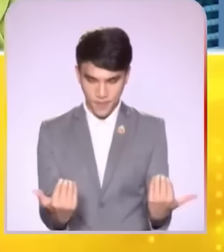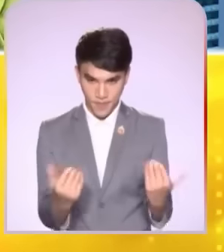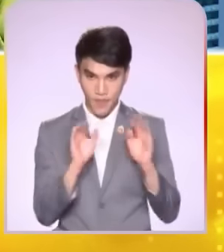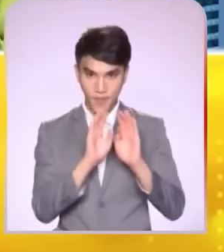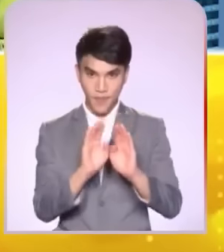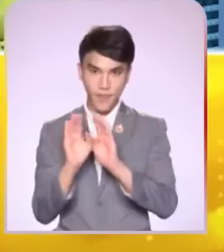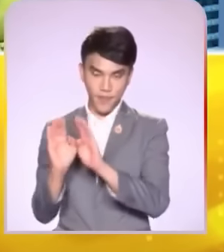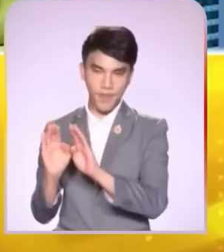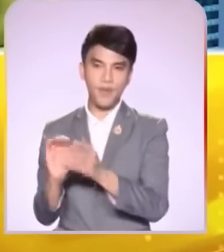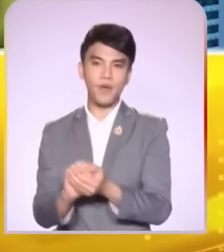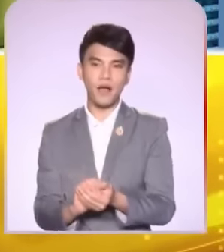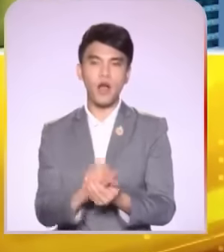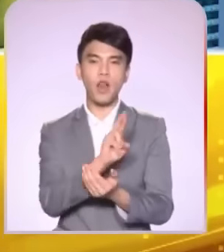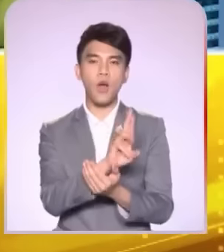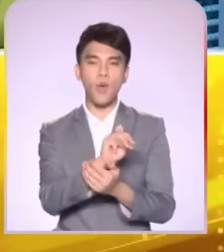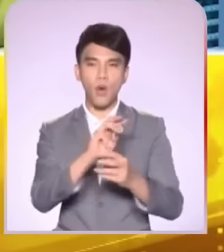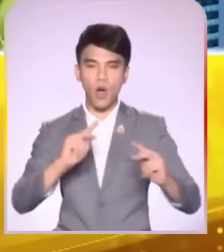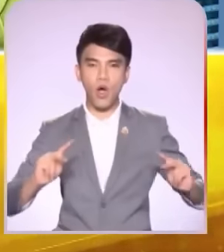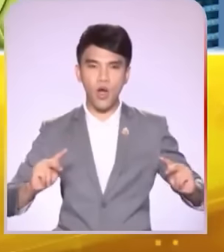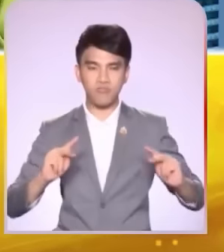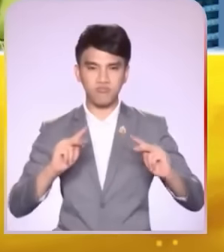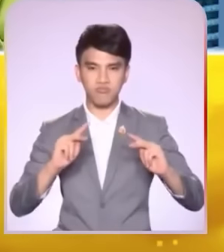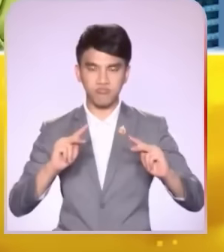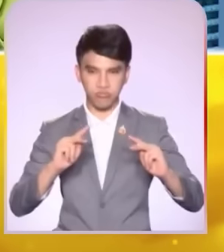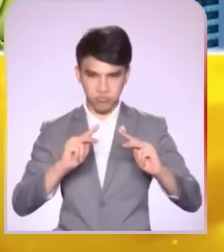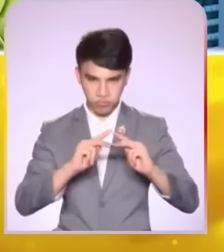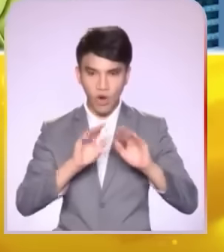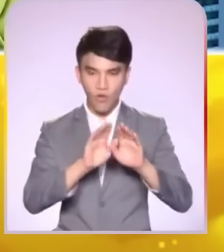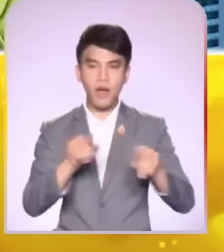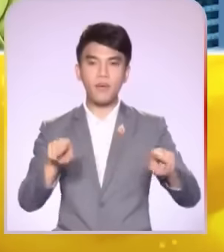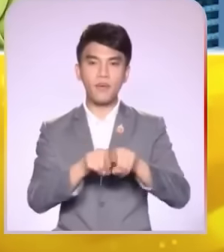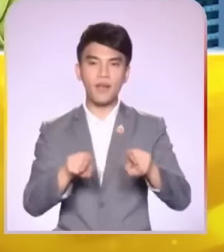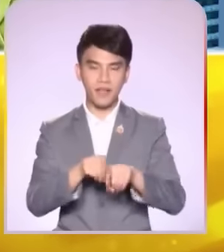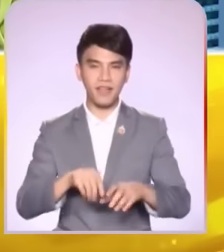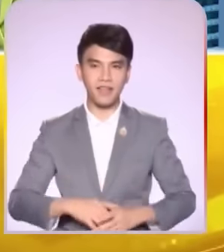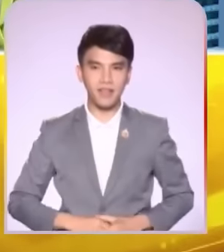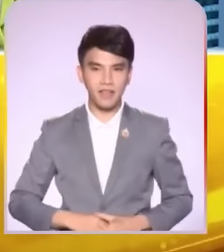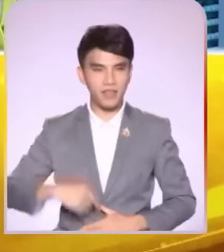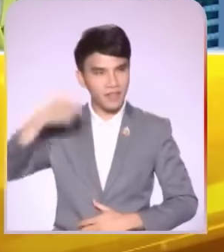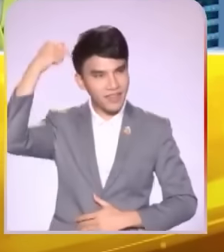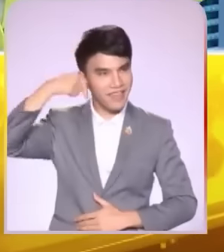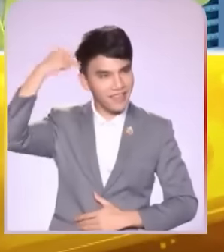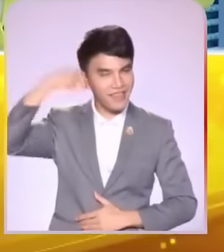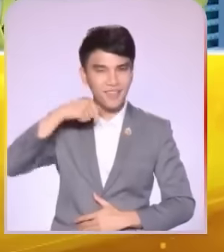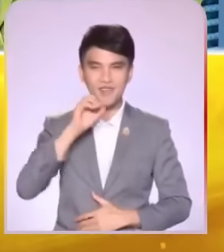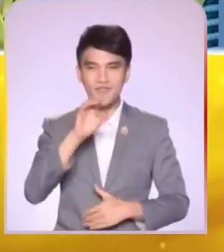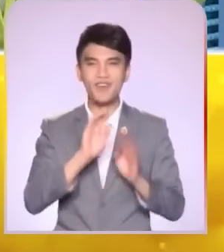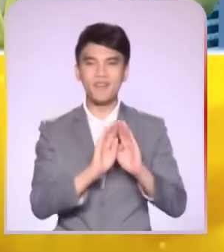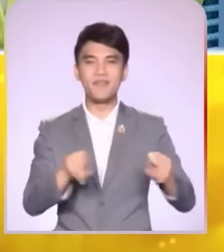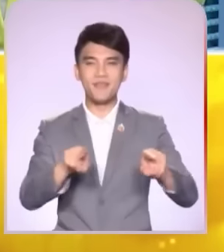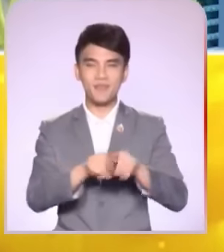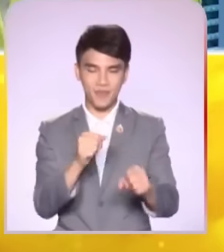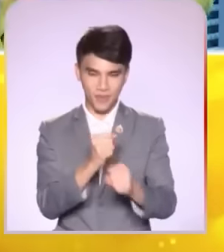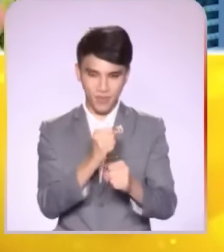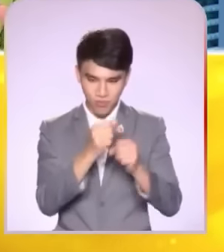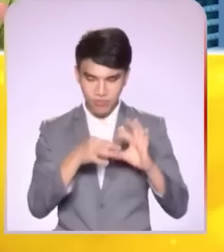วยเพราะว่าอันนี้ทางด้านของท่านรัฐมนตรีก็ฝากย้ำมาแล้วก็นี่ค่ะคนนี้ก็ฝากย้ำมาด้วยนะคะ เพรา ะว ่ าใช่คุณเพลงรบก็ฝากมาเพราะว่าท